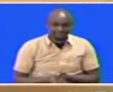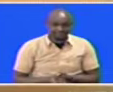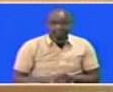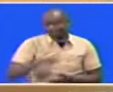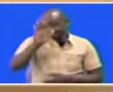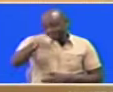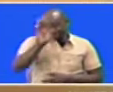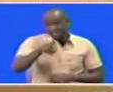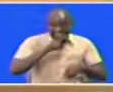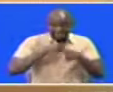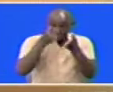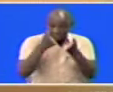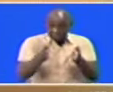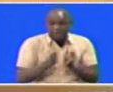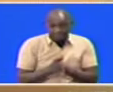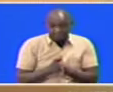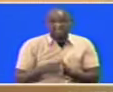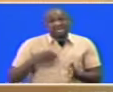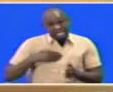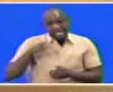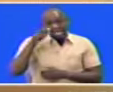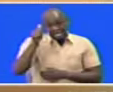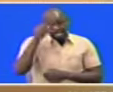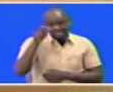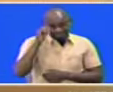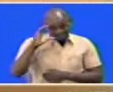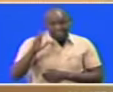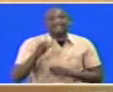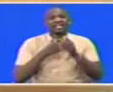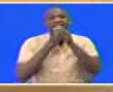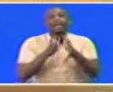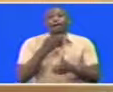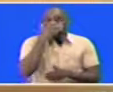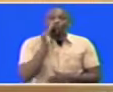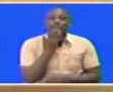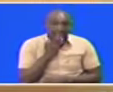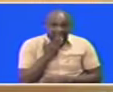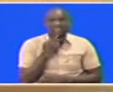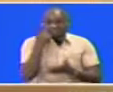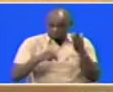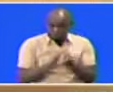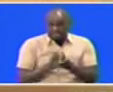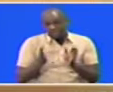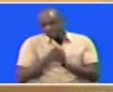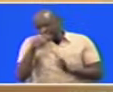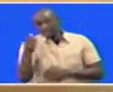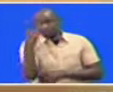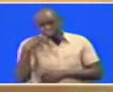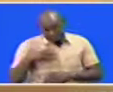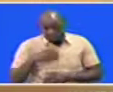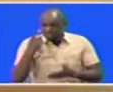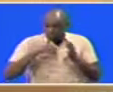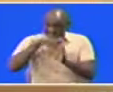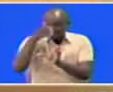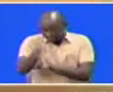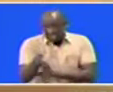Mtazamaji, wakati huo huo, Wandani wa kiongozi wa ANC Musalia Mudavadi, ambao ni wabunge Alfred Agoi na Yussuf Chanzu, wamesema